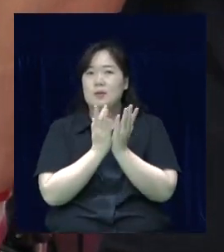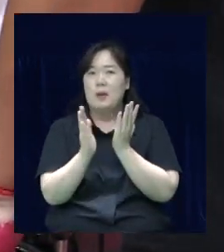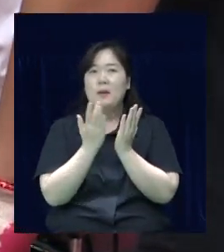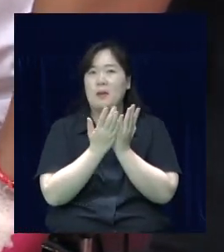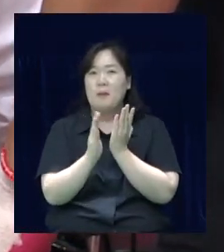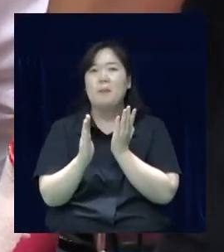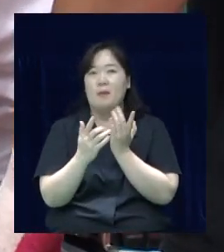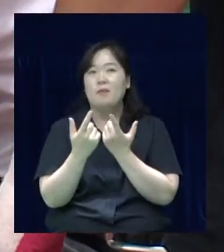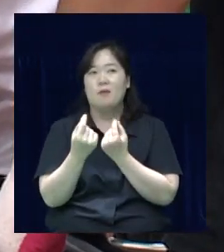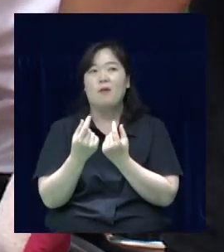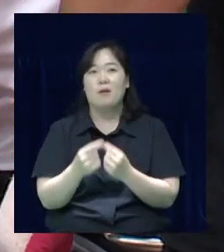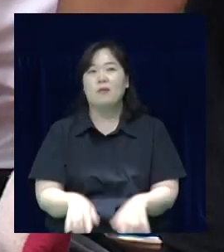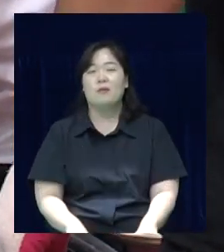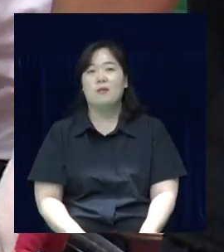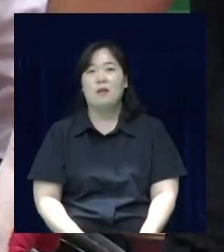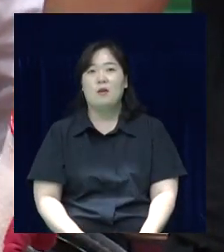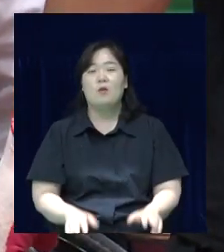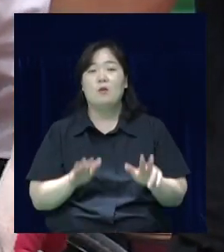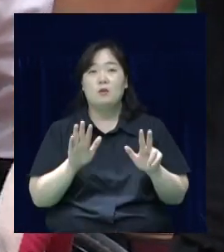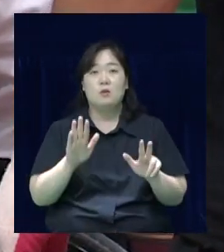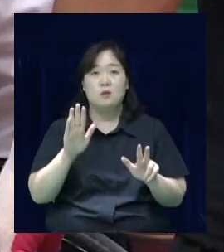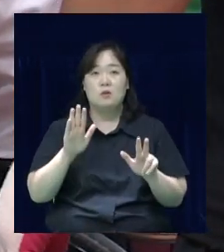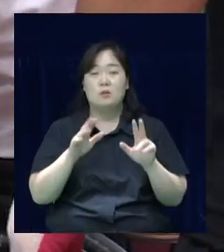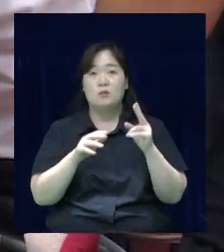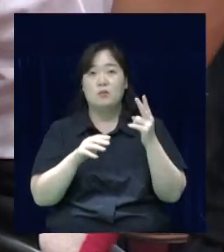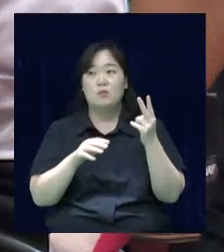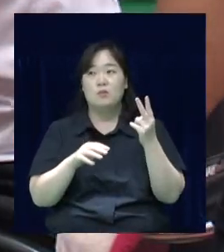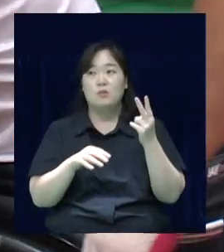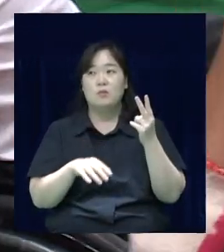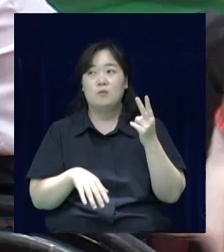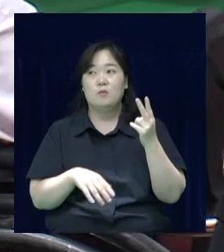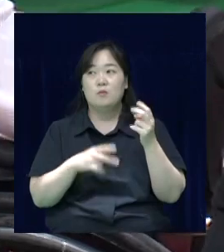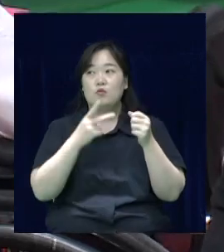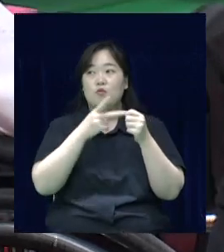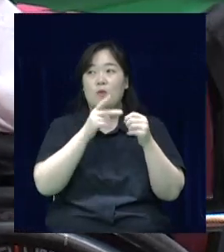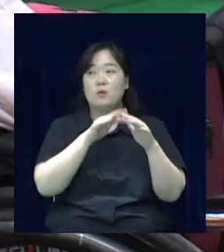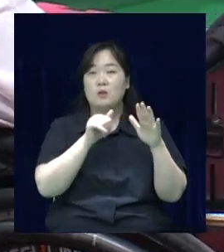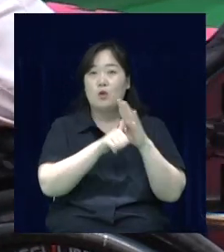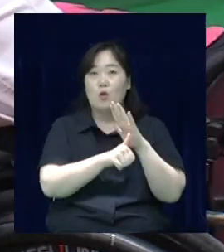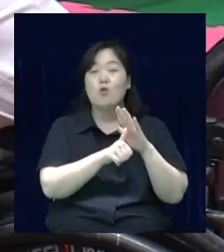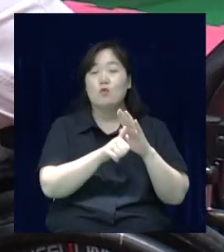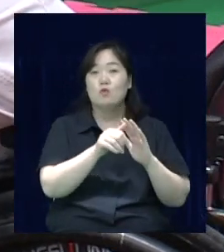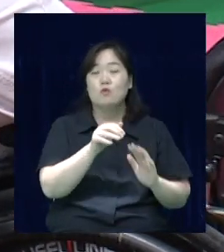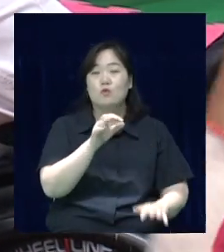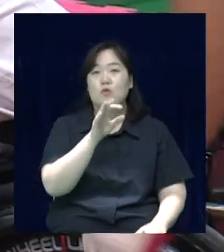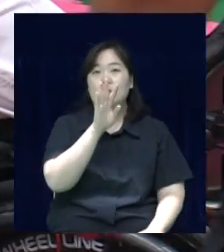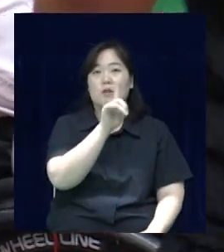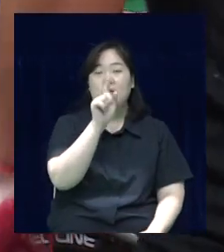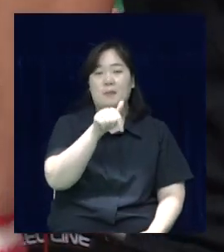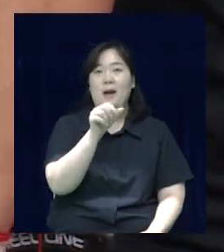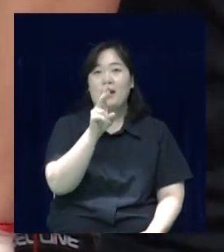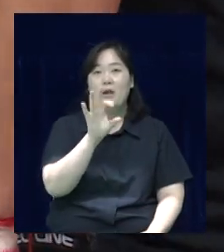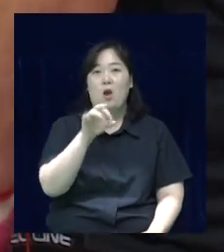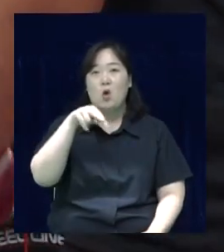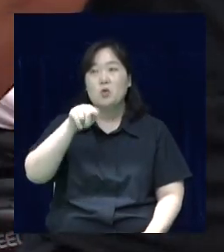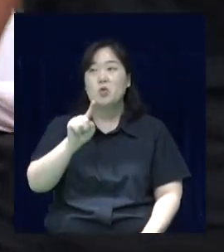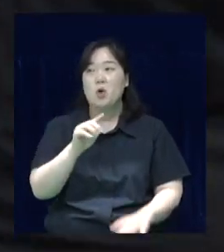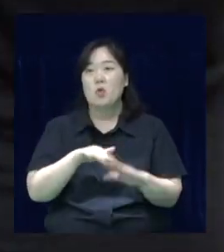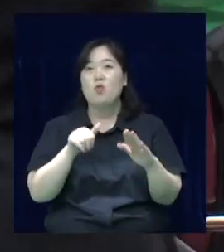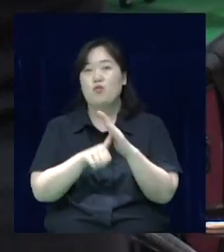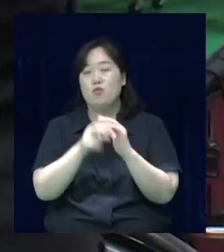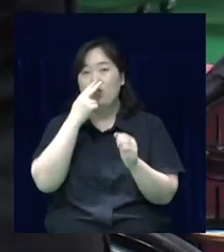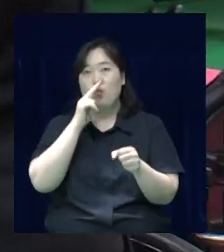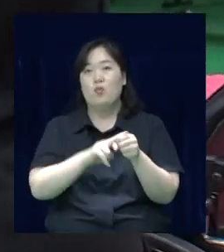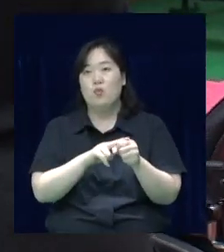이후에 또 이제 뭐 박영수 선수의 1차 시도가 좀 이어질 예정입니다. 지금 딱 봤을 때